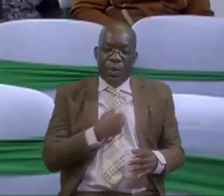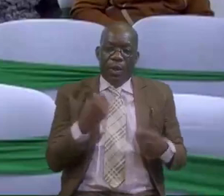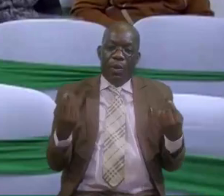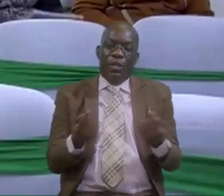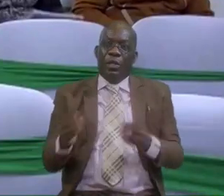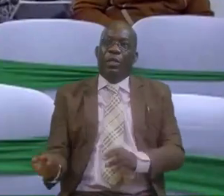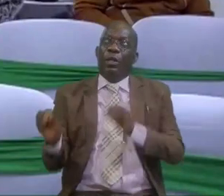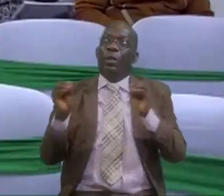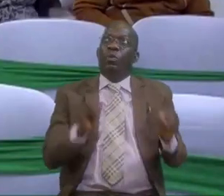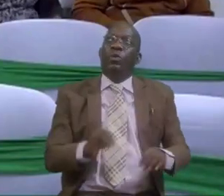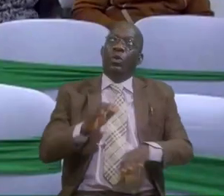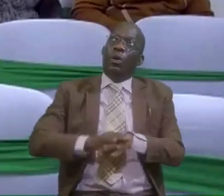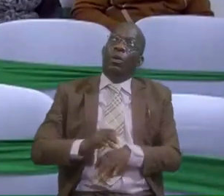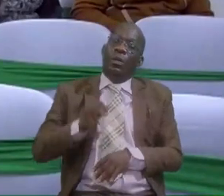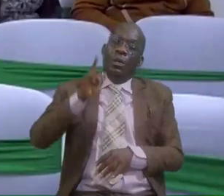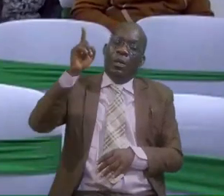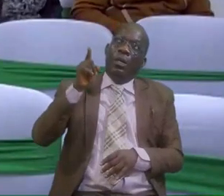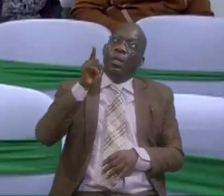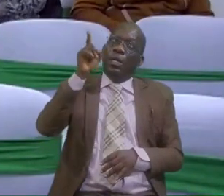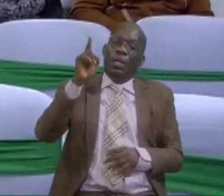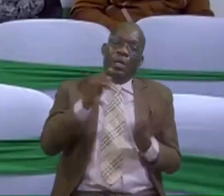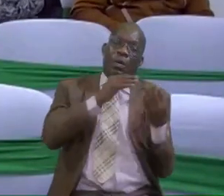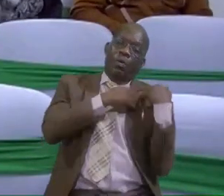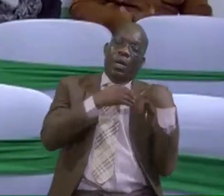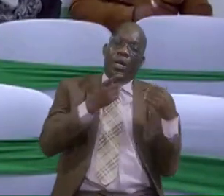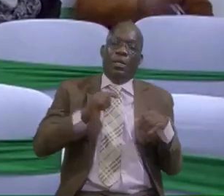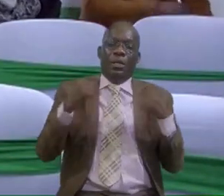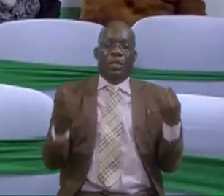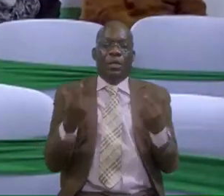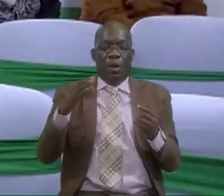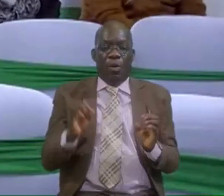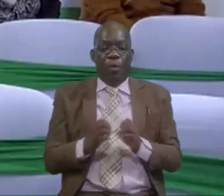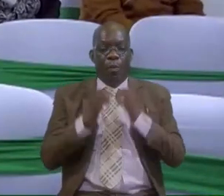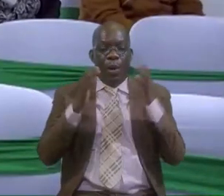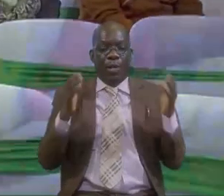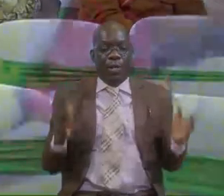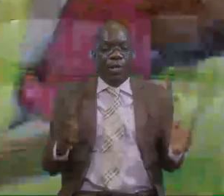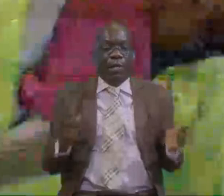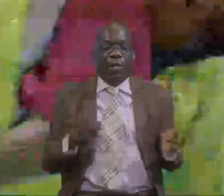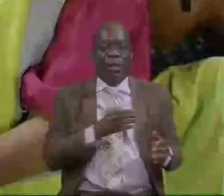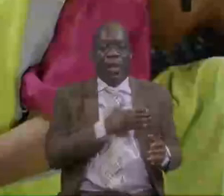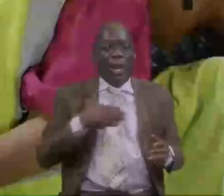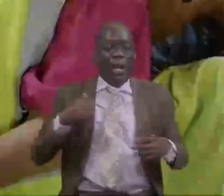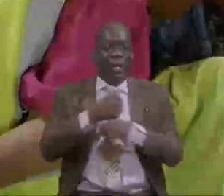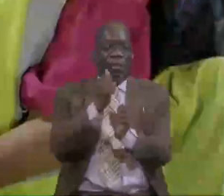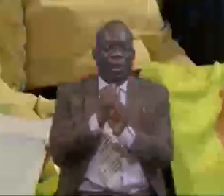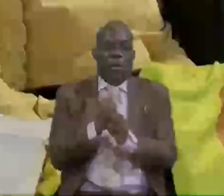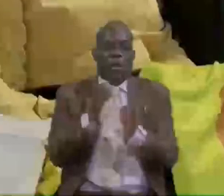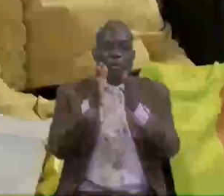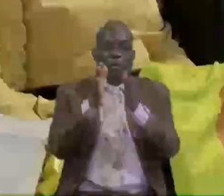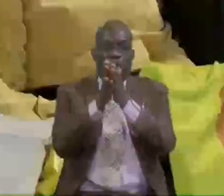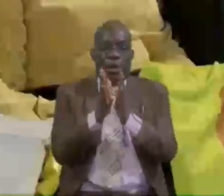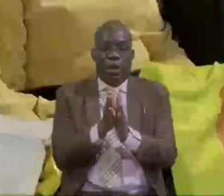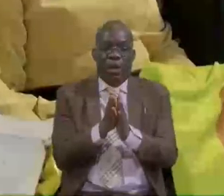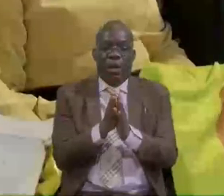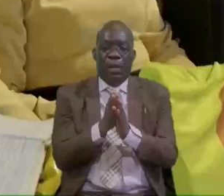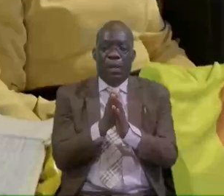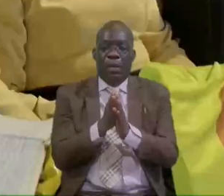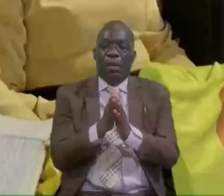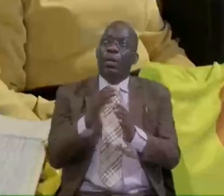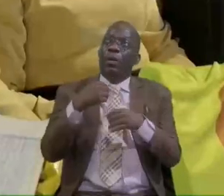lui. Et il a porté les péchés de plusieurs. Voyez cela. Et qu'il a